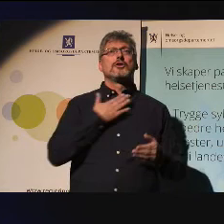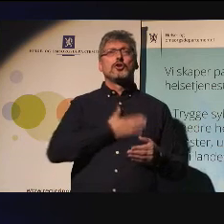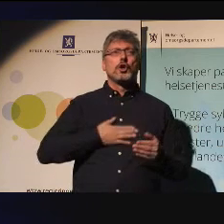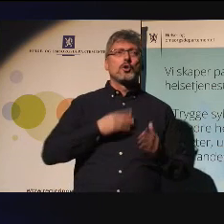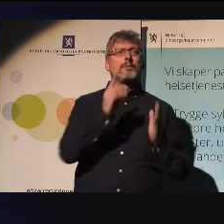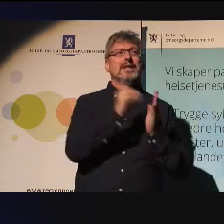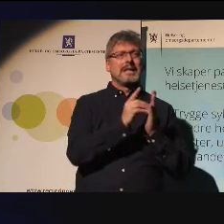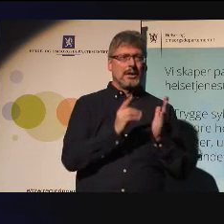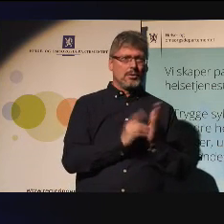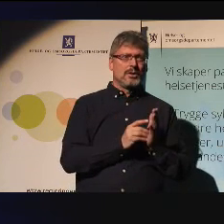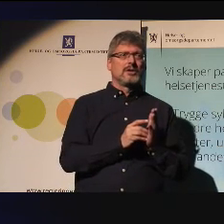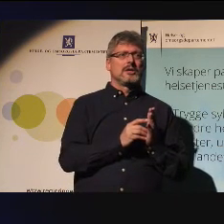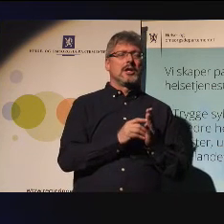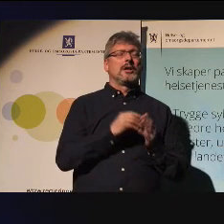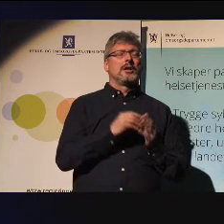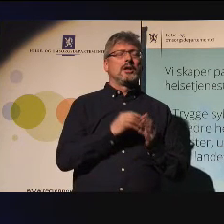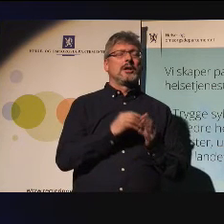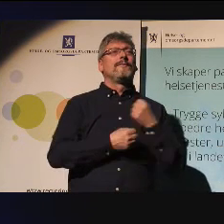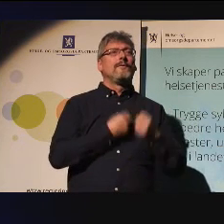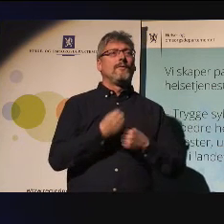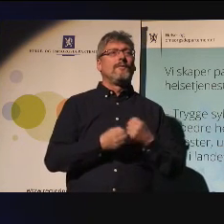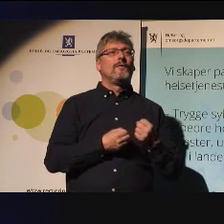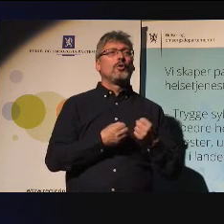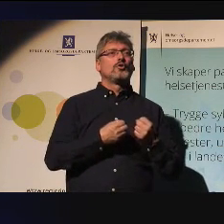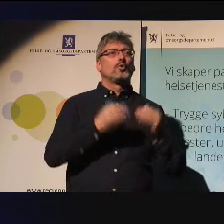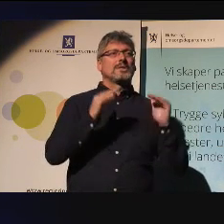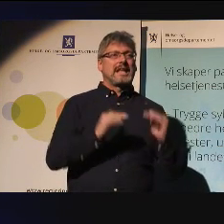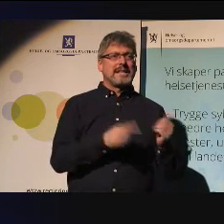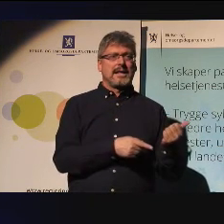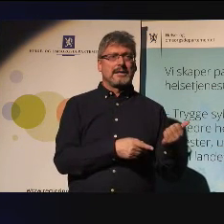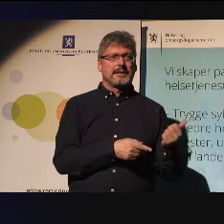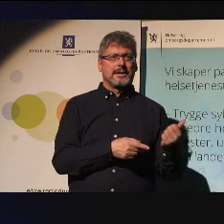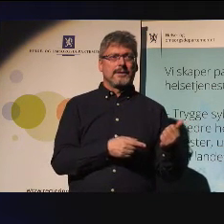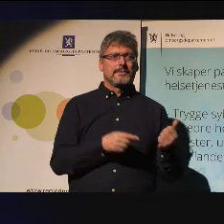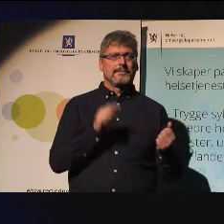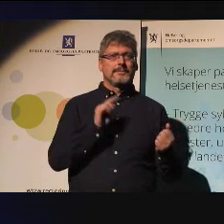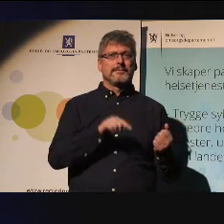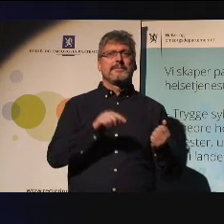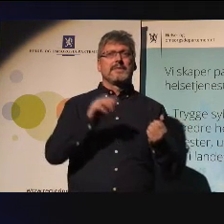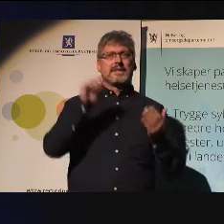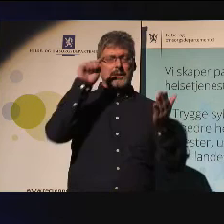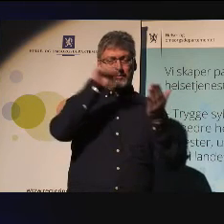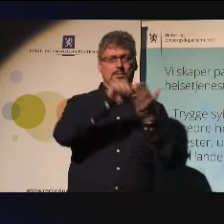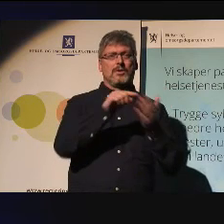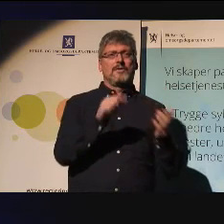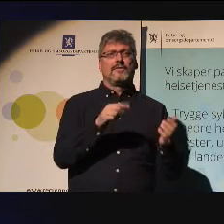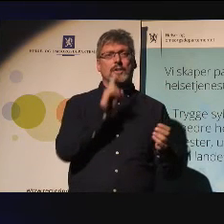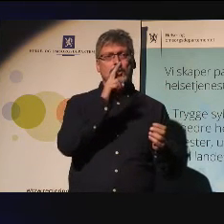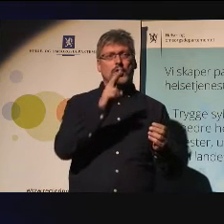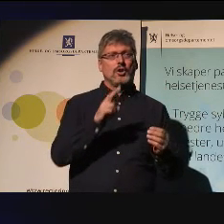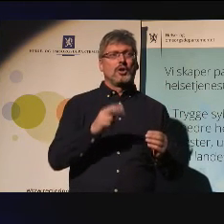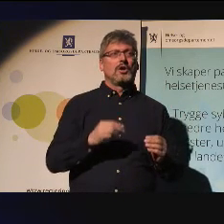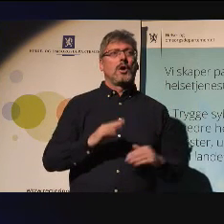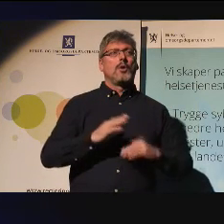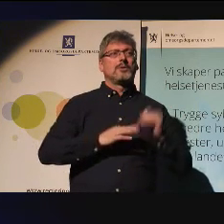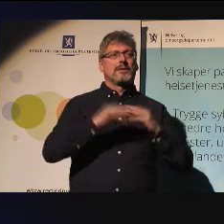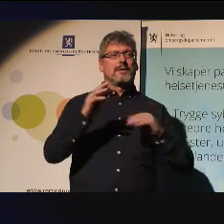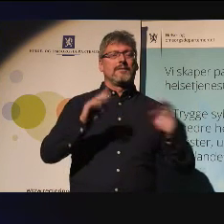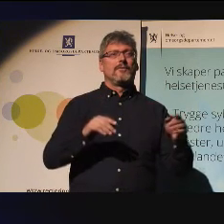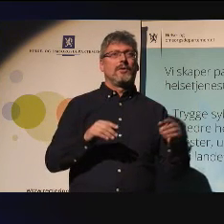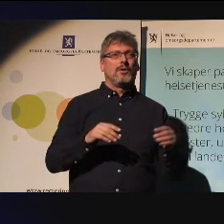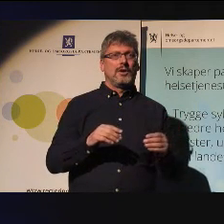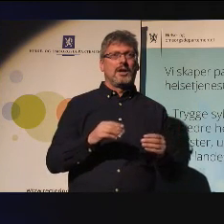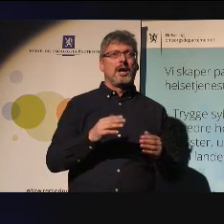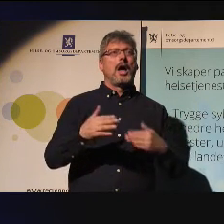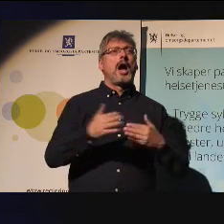og funksjonsnedsettelser. Dette er også det overordnede målet i den nye opptrappingsplanen for habilitering og rehabilitering som vi